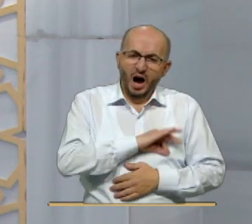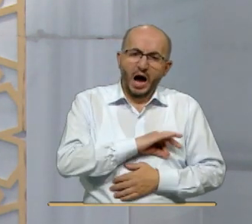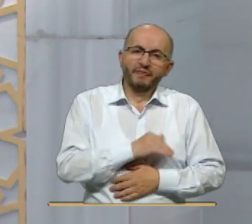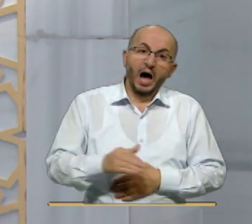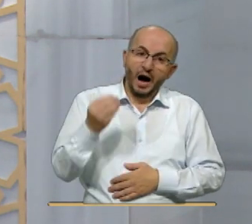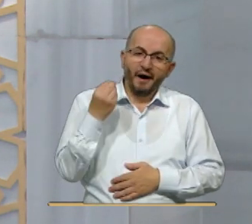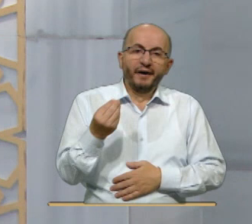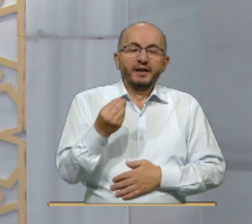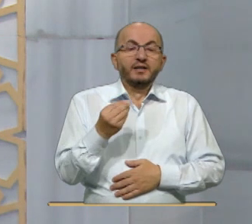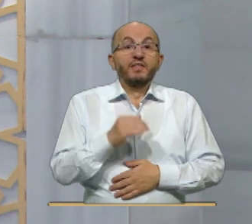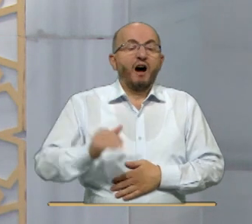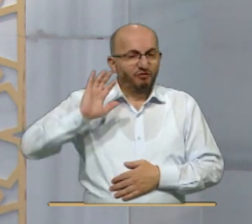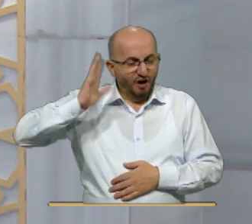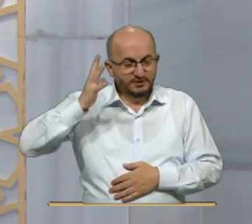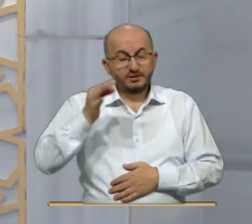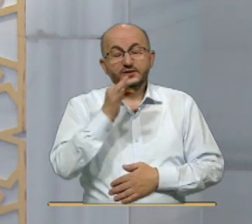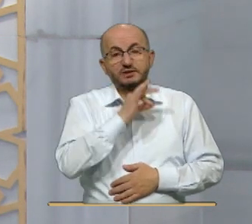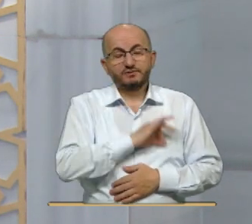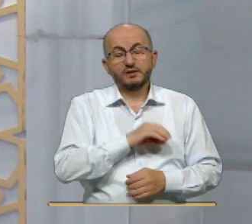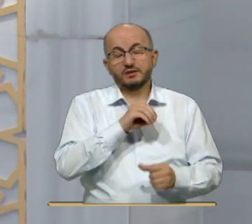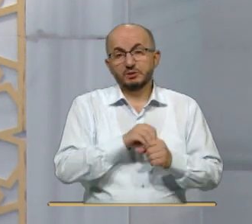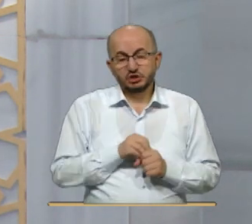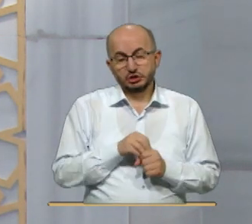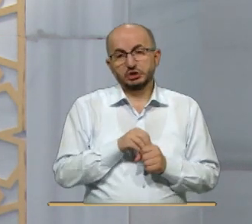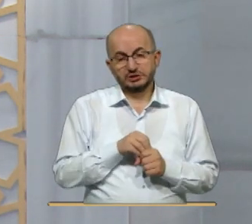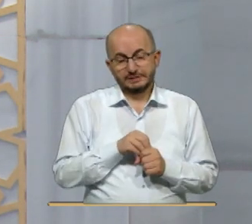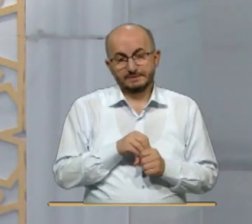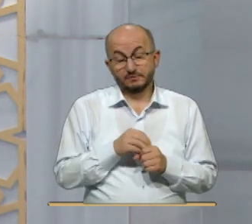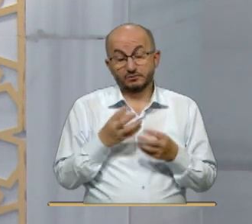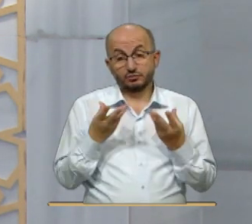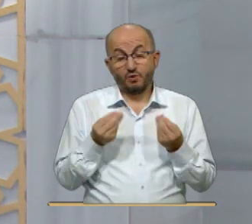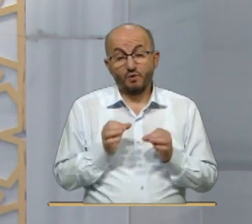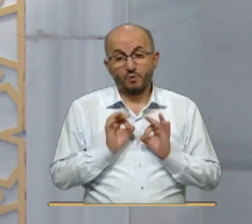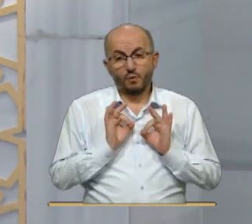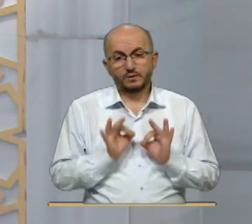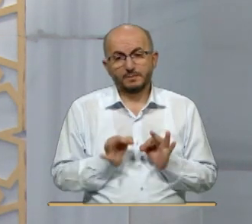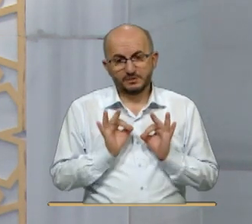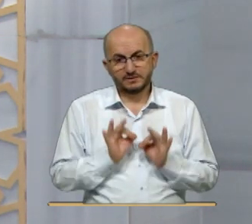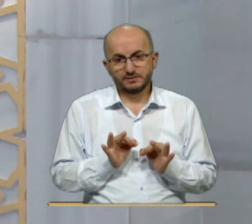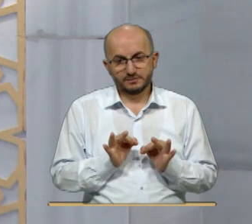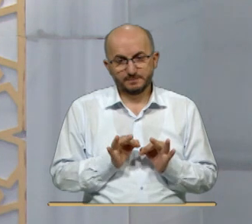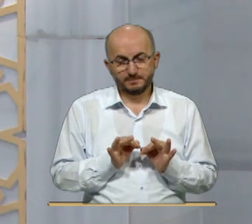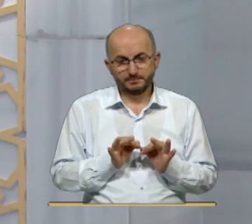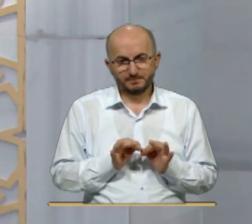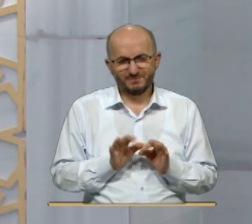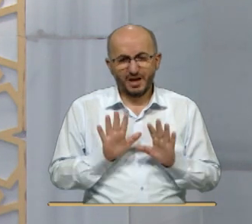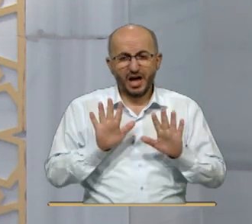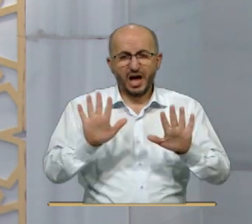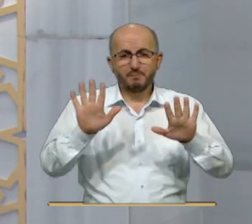iyi istifade, daha fazla istifade etmesi için çok önemlidir. Ama